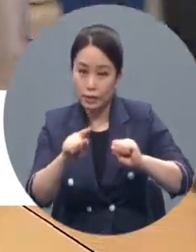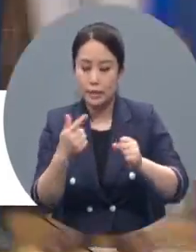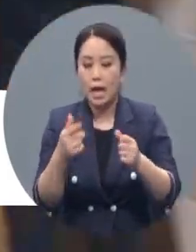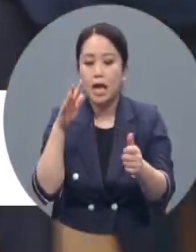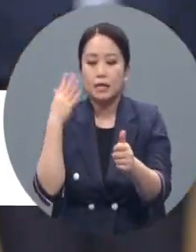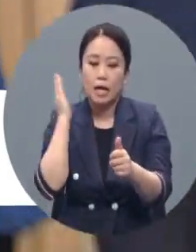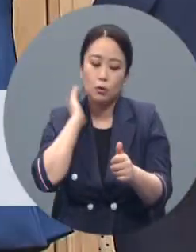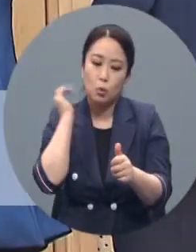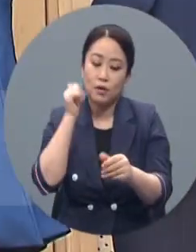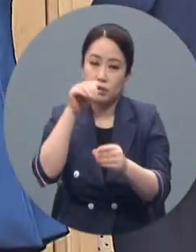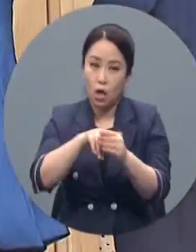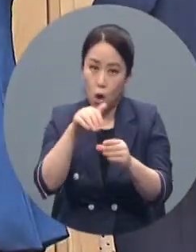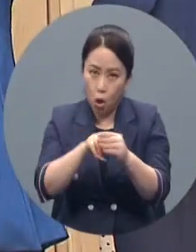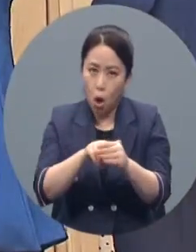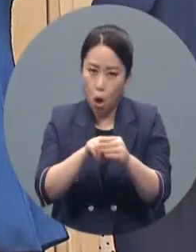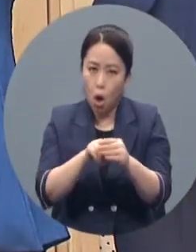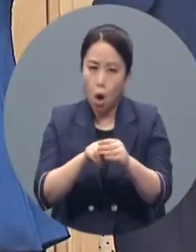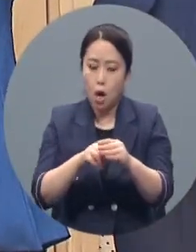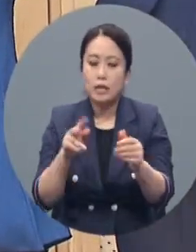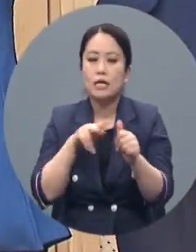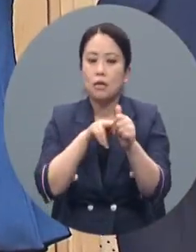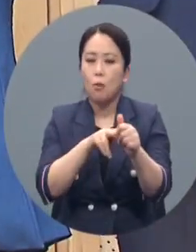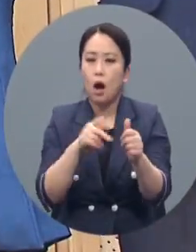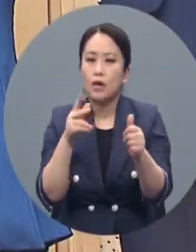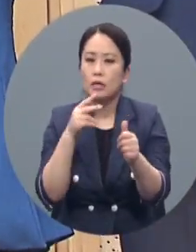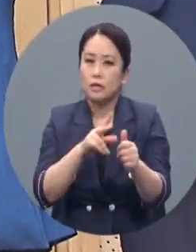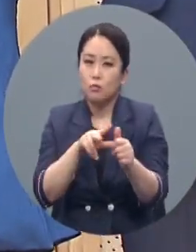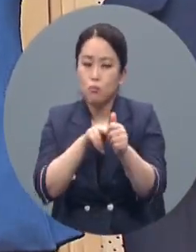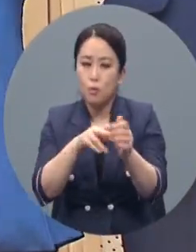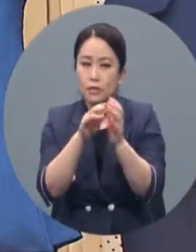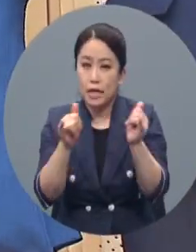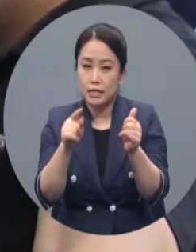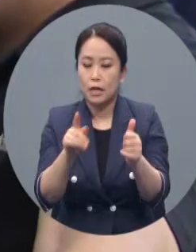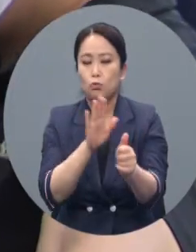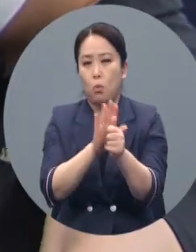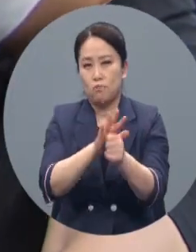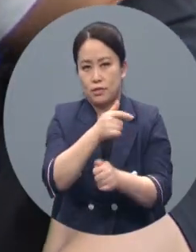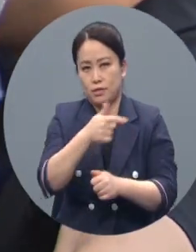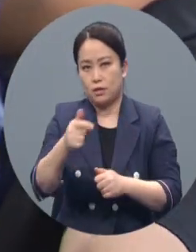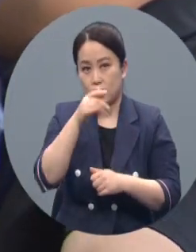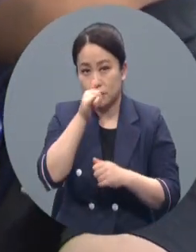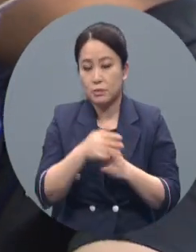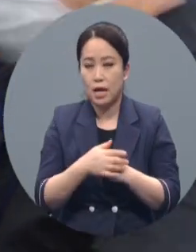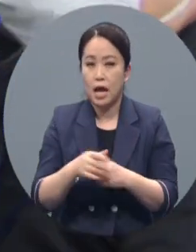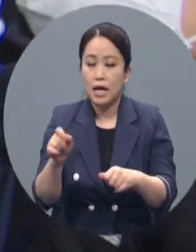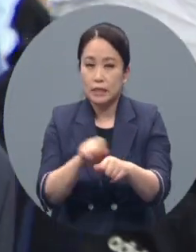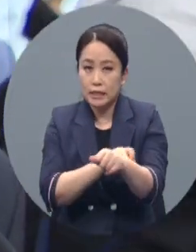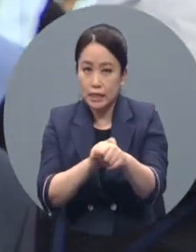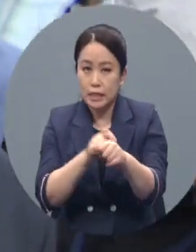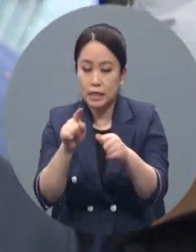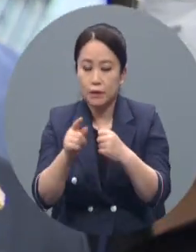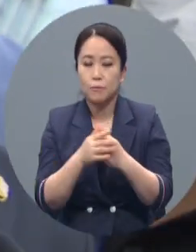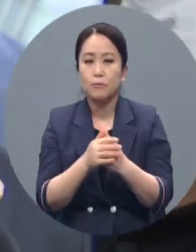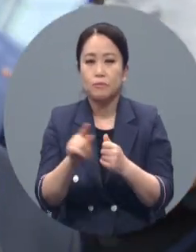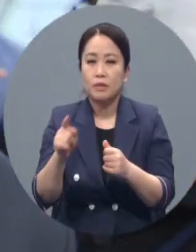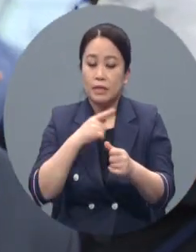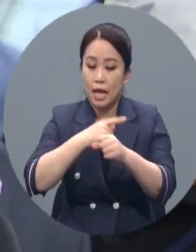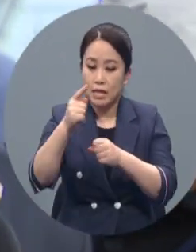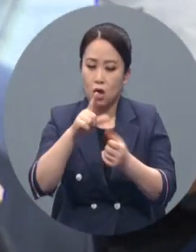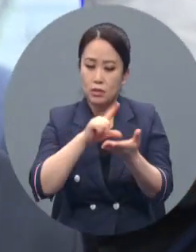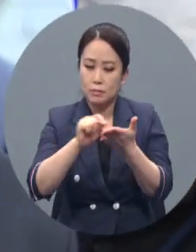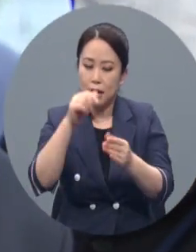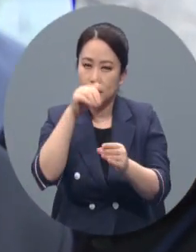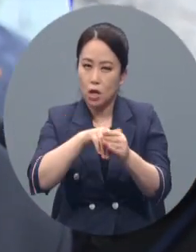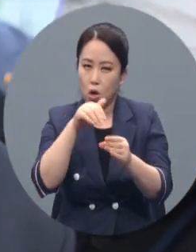사업을 공약화하는 데도 큰 도움이 됩니다. 특히 대선 당선자 참모들을 중심으로 내년